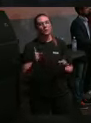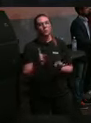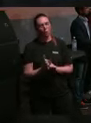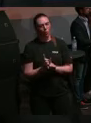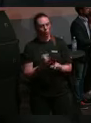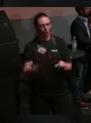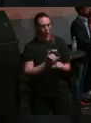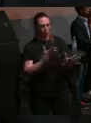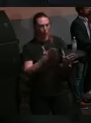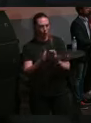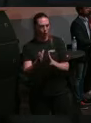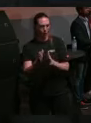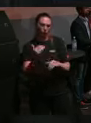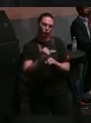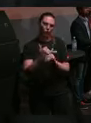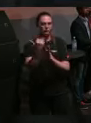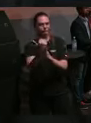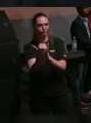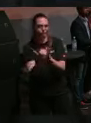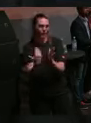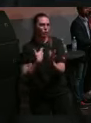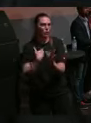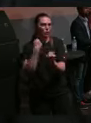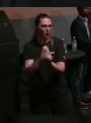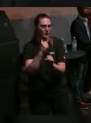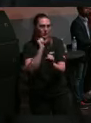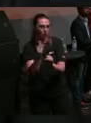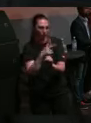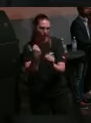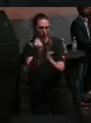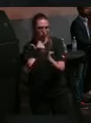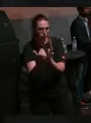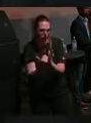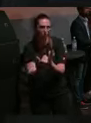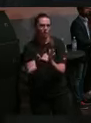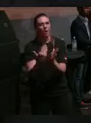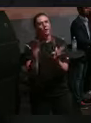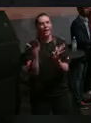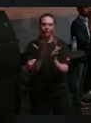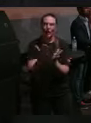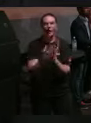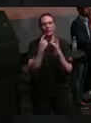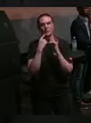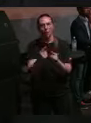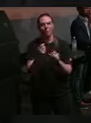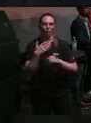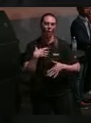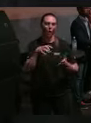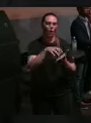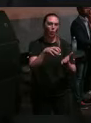hva ordninger og hvor konkret du skal være, det jo blitt sagt at det skal være lokale